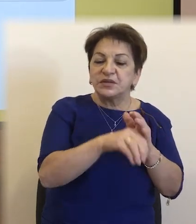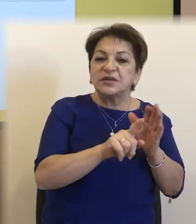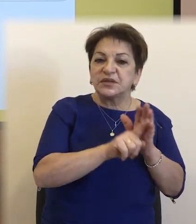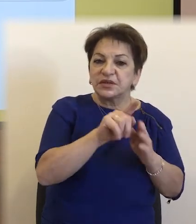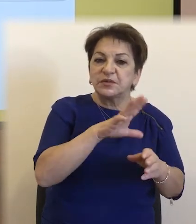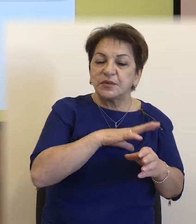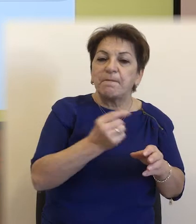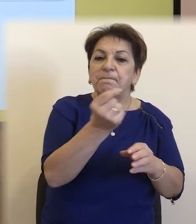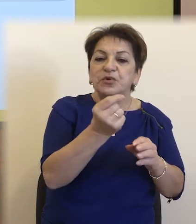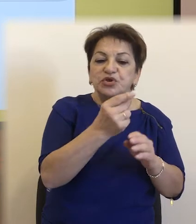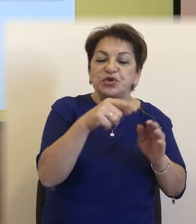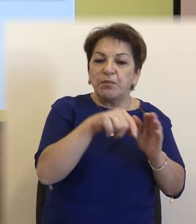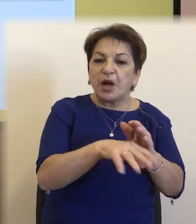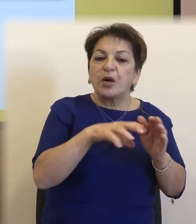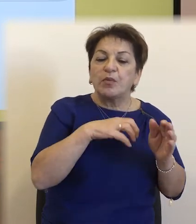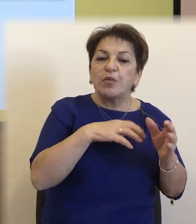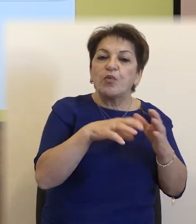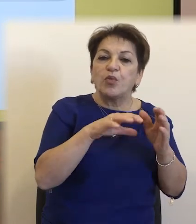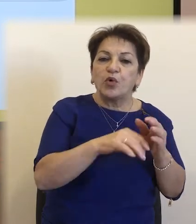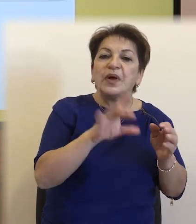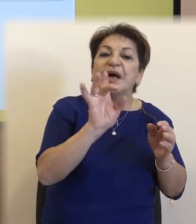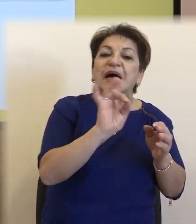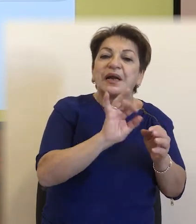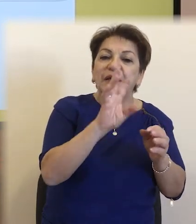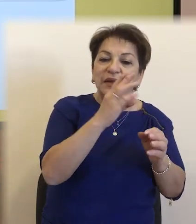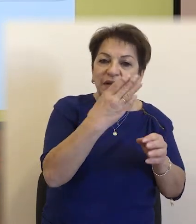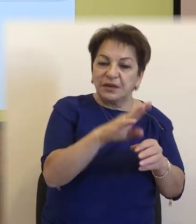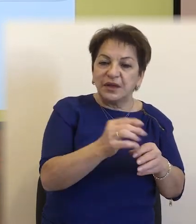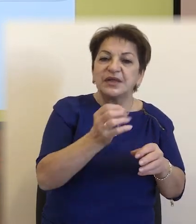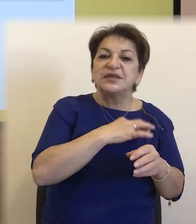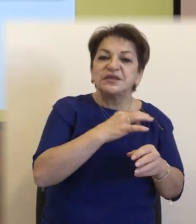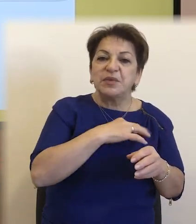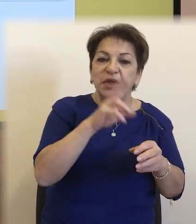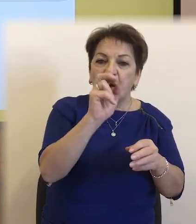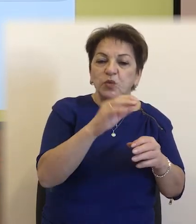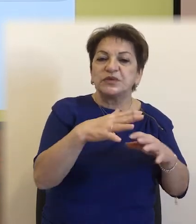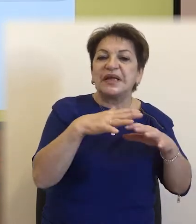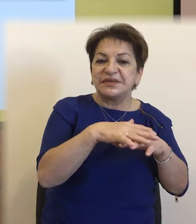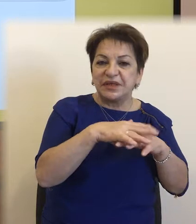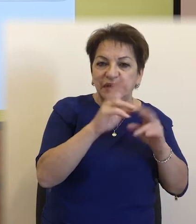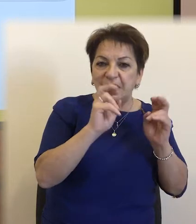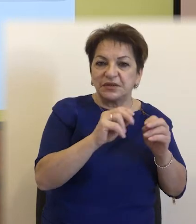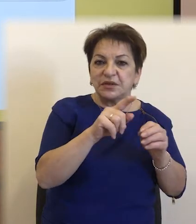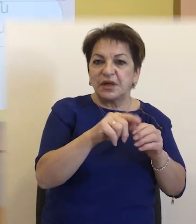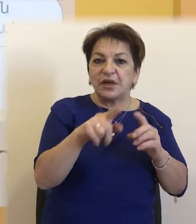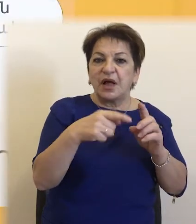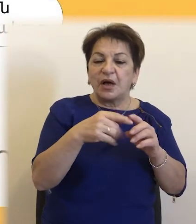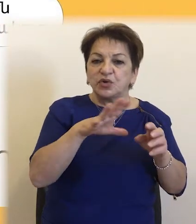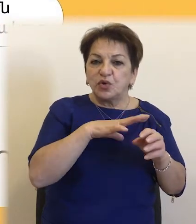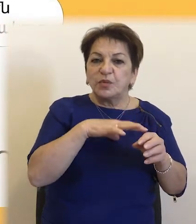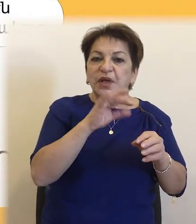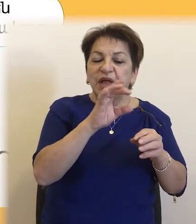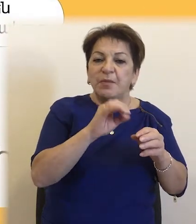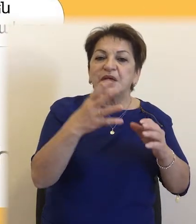սկզբնական հատվածում G1-պուլում տեղի է ունենում ռնթեի և սպիտակուցների սինթես։ Նրան հաջորդում է